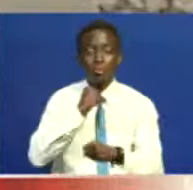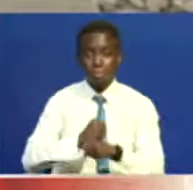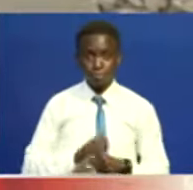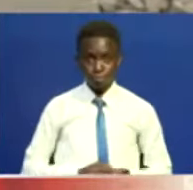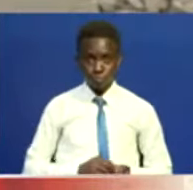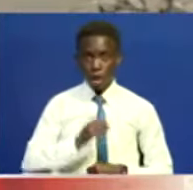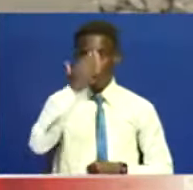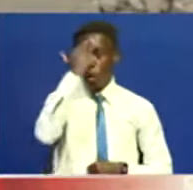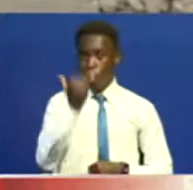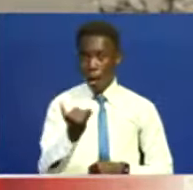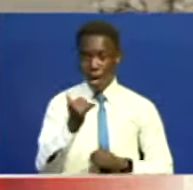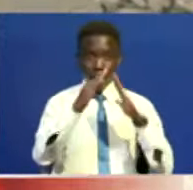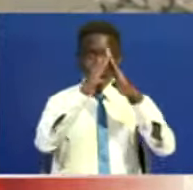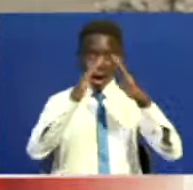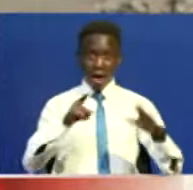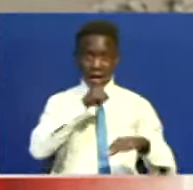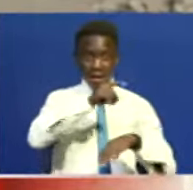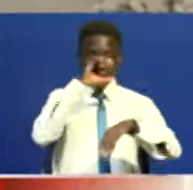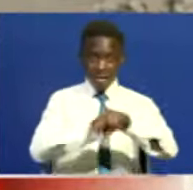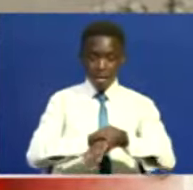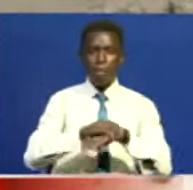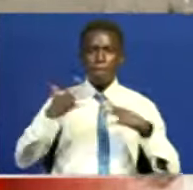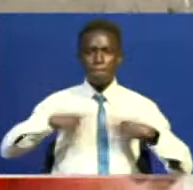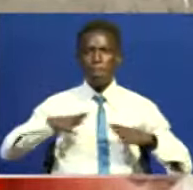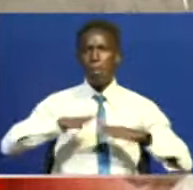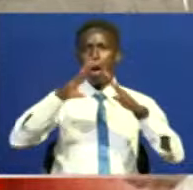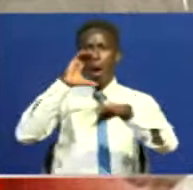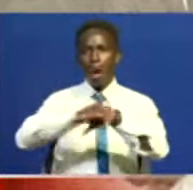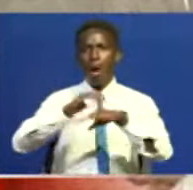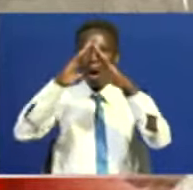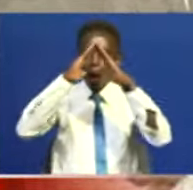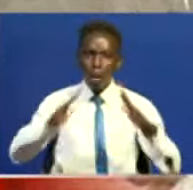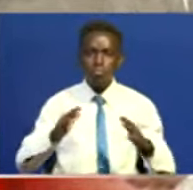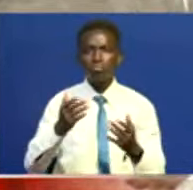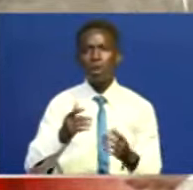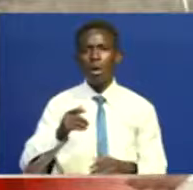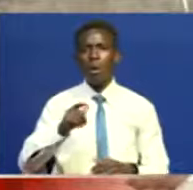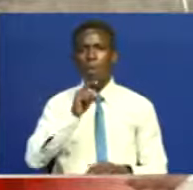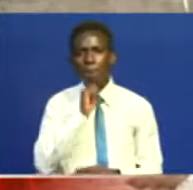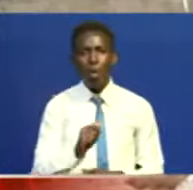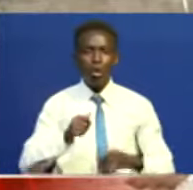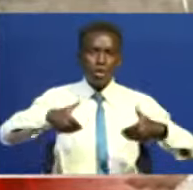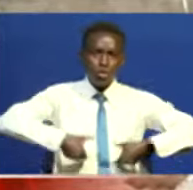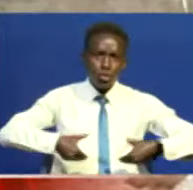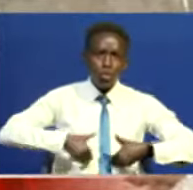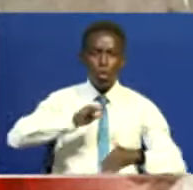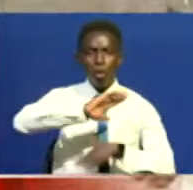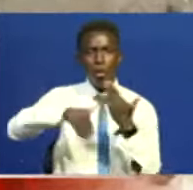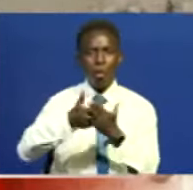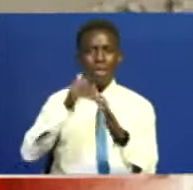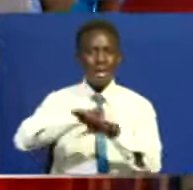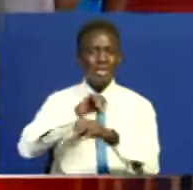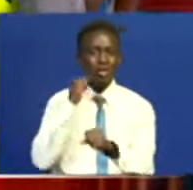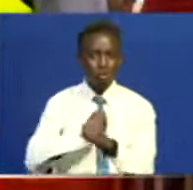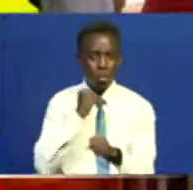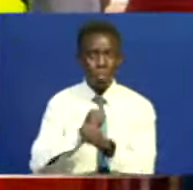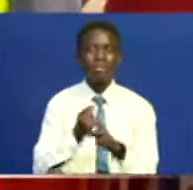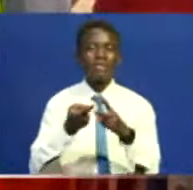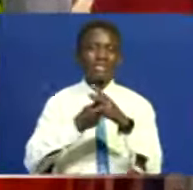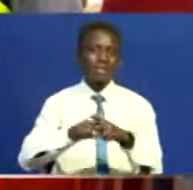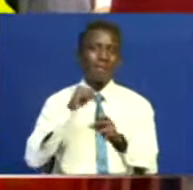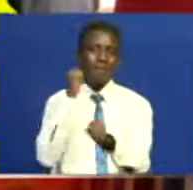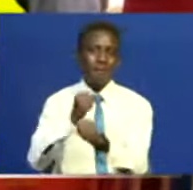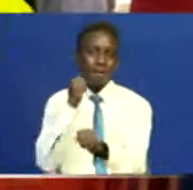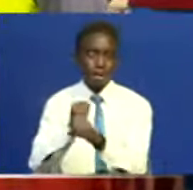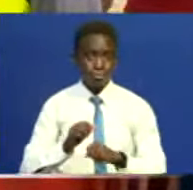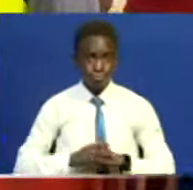nyumba kupatikana, watu wapate manyumba zao, hao vijana na wasichana wetu watapata kibarua waweze kupata kazi. Rais